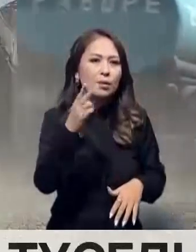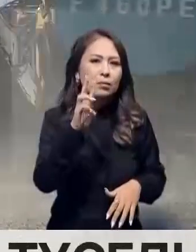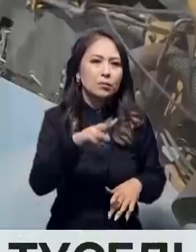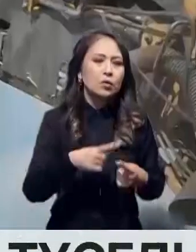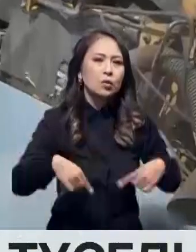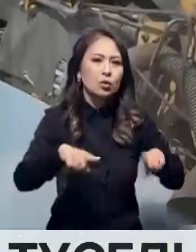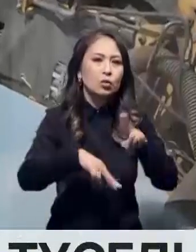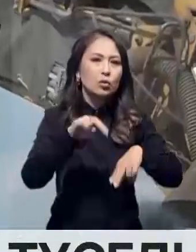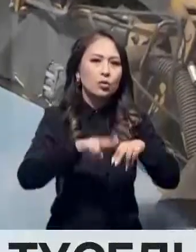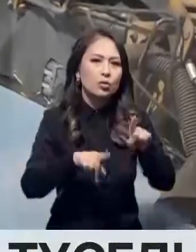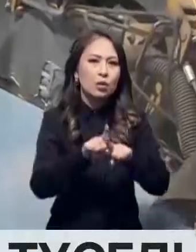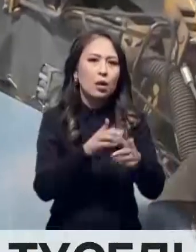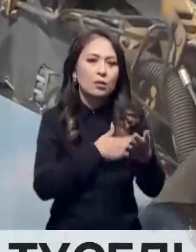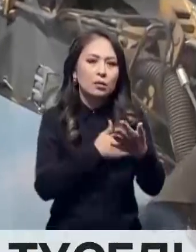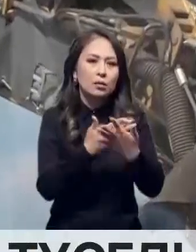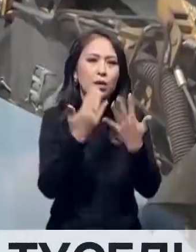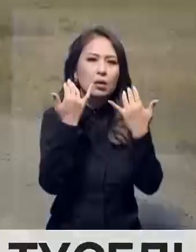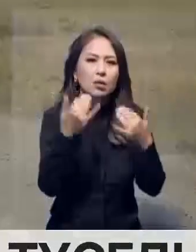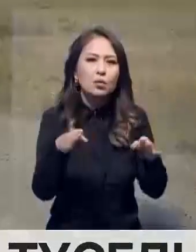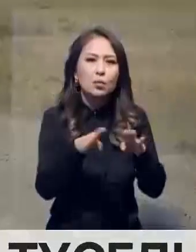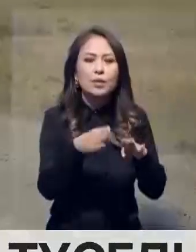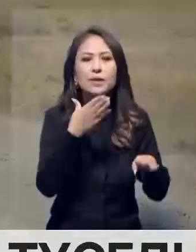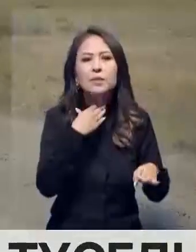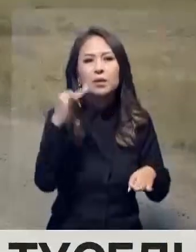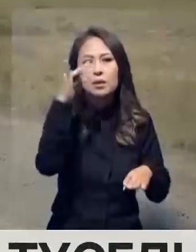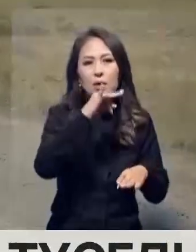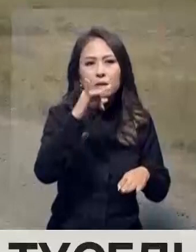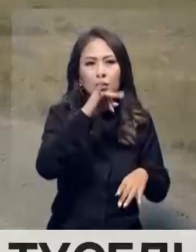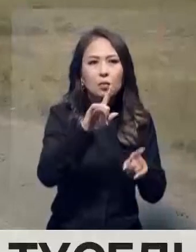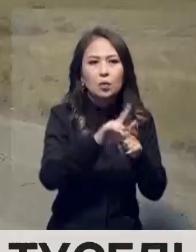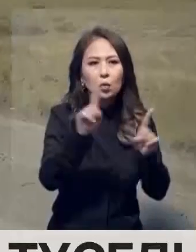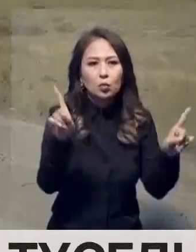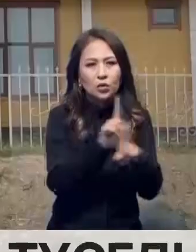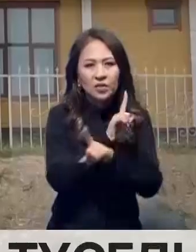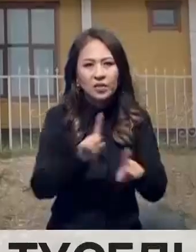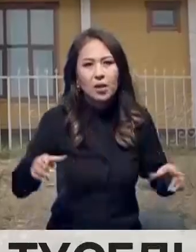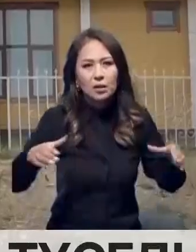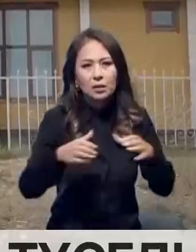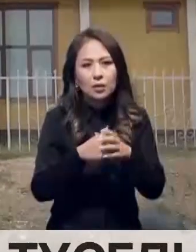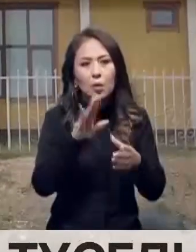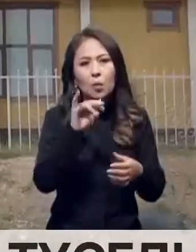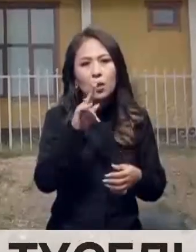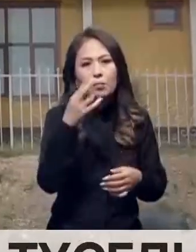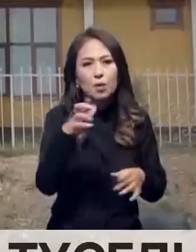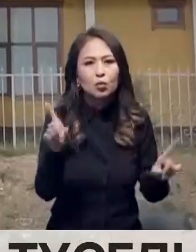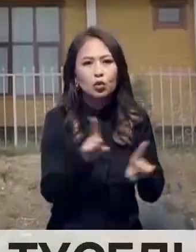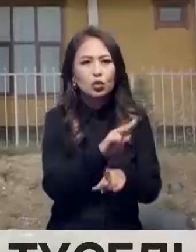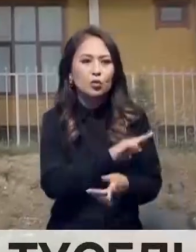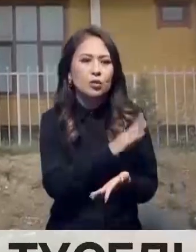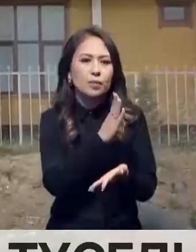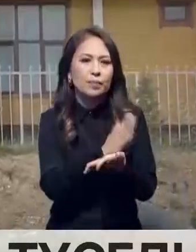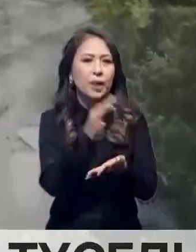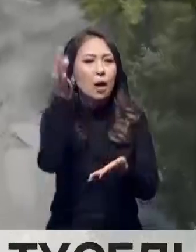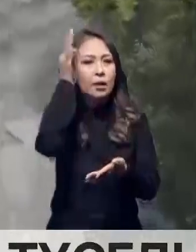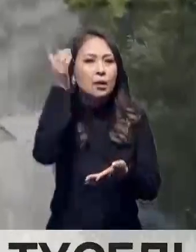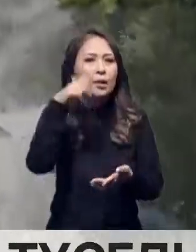21 шақырым жолда да құрылыс қарқынды жүріп жатыр. Қазір мұнда Семейдегі тарихи өлкетану музейінің филиалы ретінде Құнанбай музейі